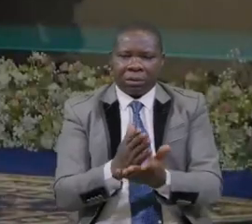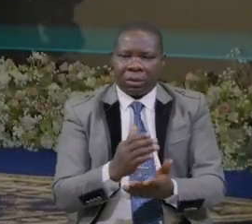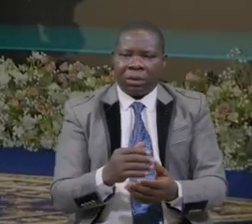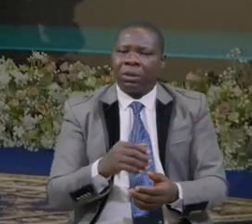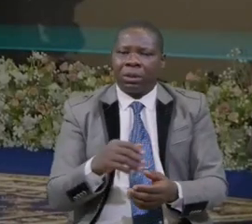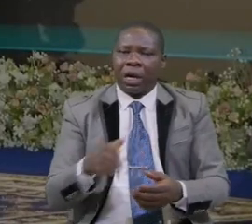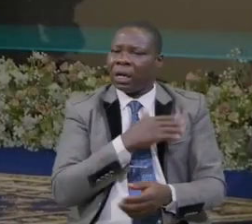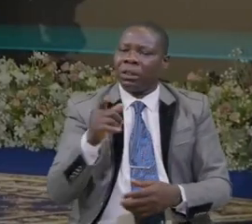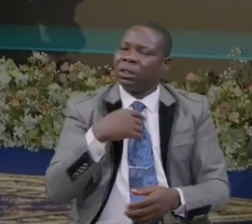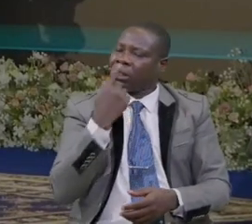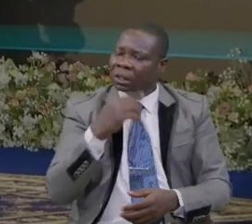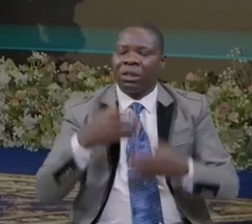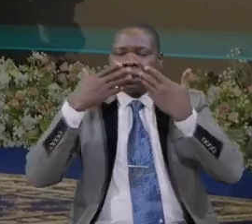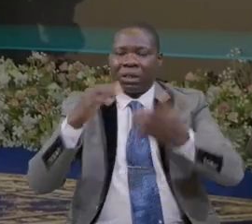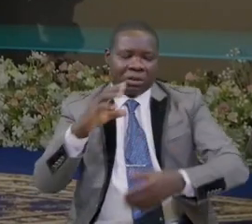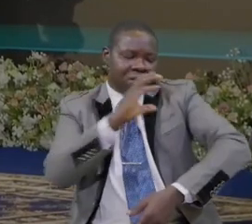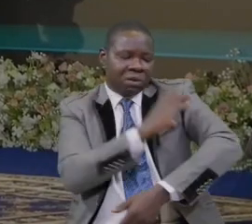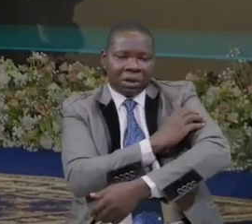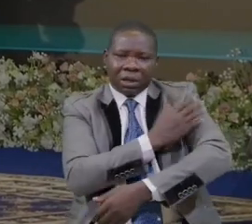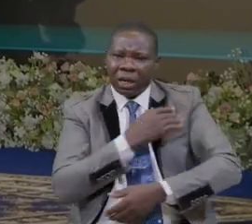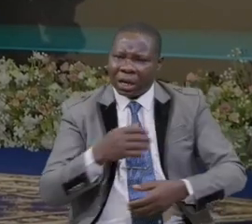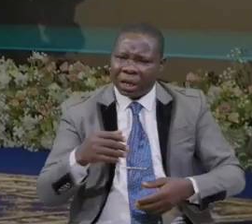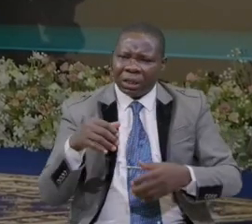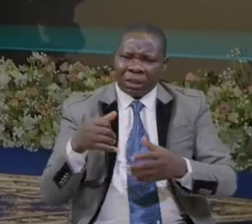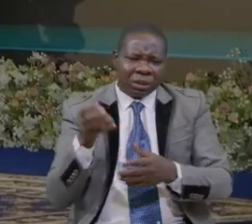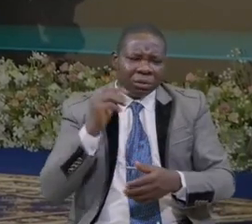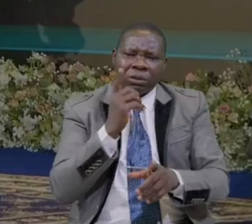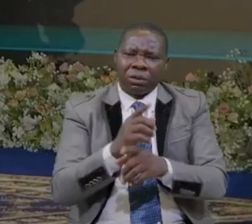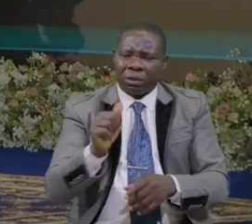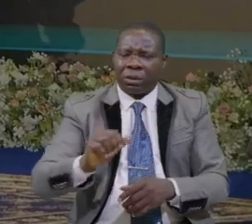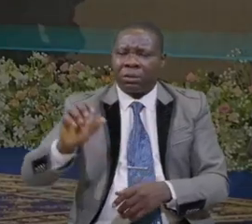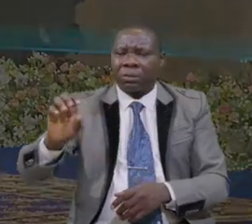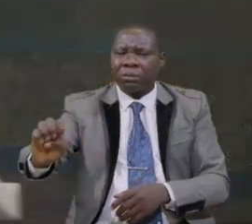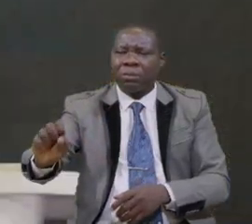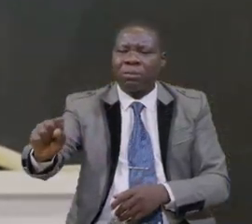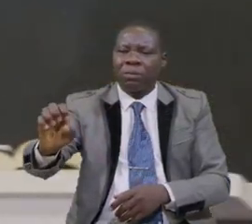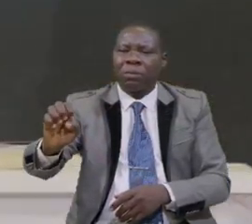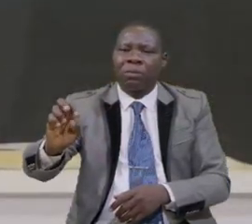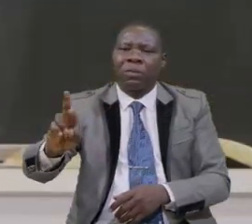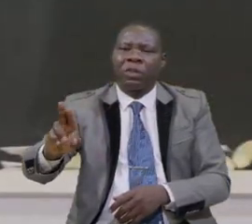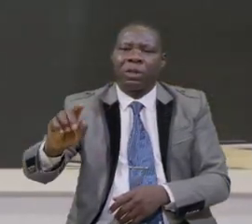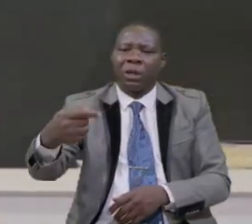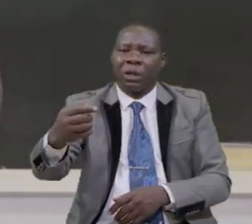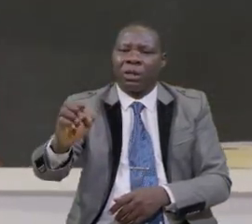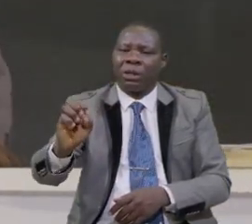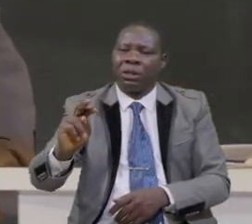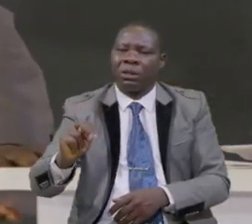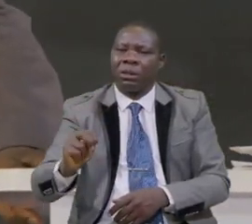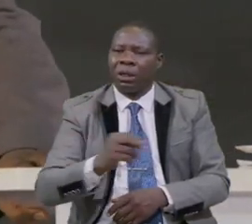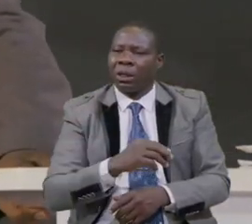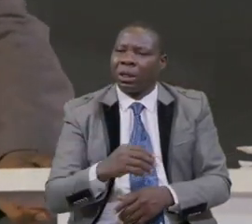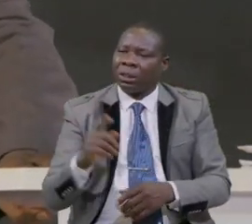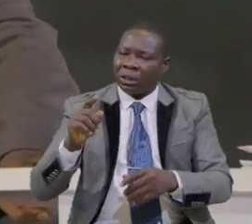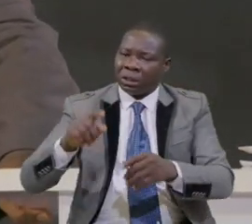sergent. Alexandre avait mentionné, merci capitaine. Il est reparti pour dire, je suis maintenant le capitaine. Qui a